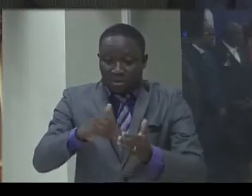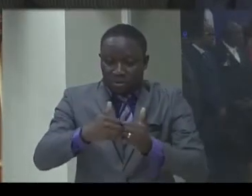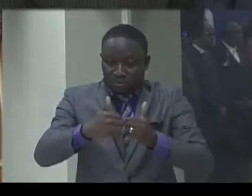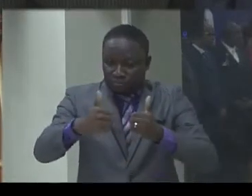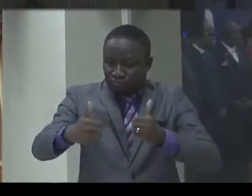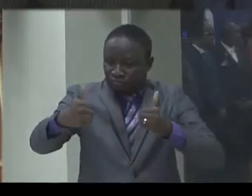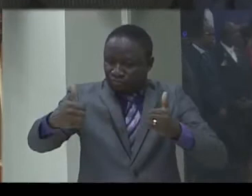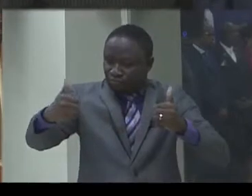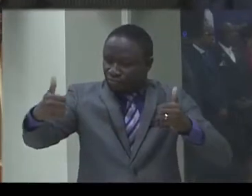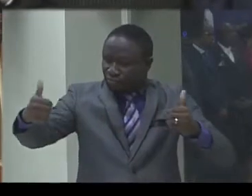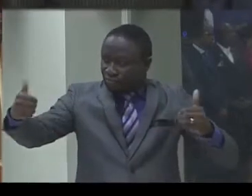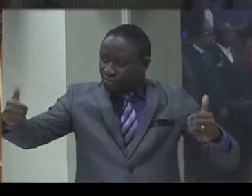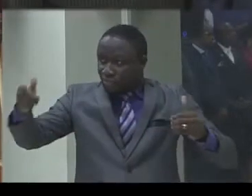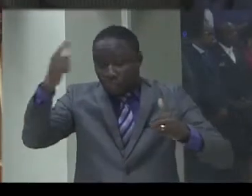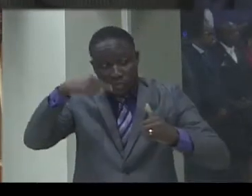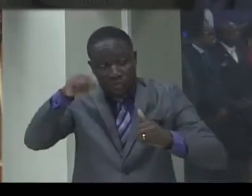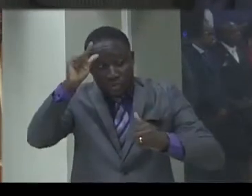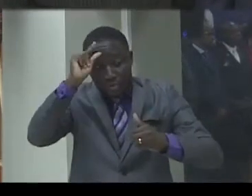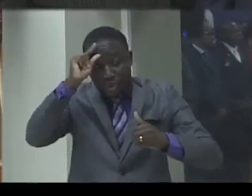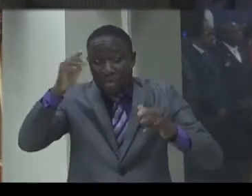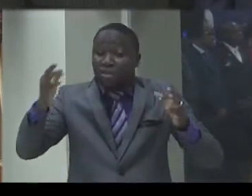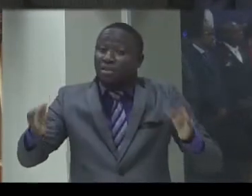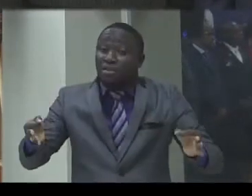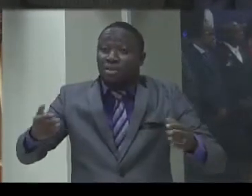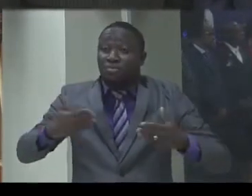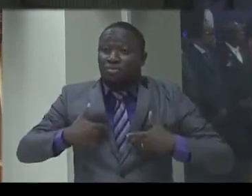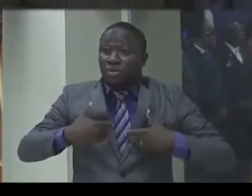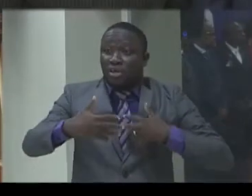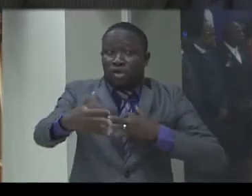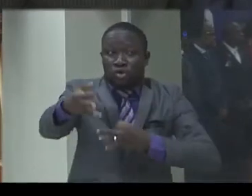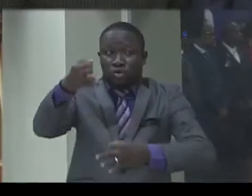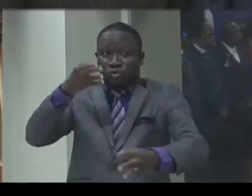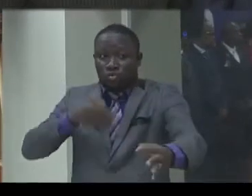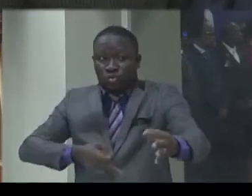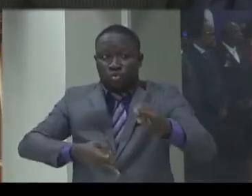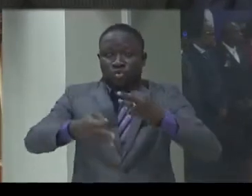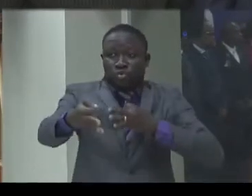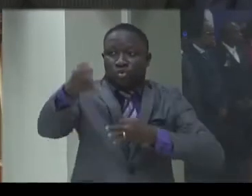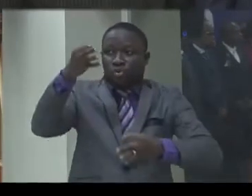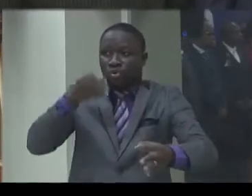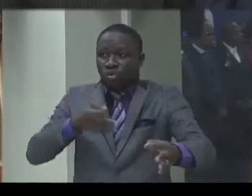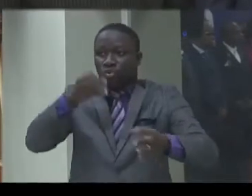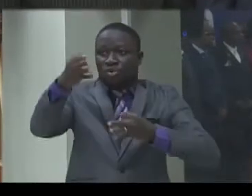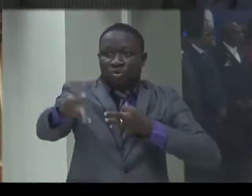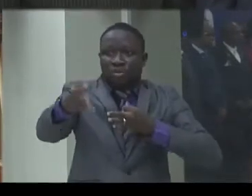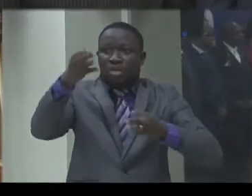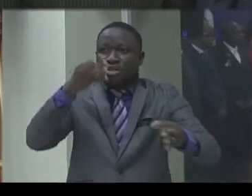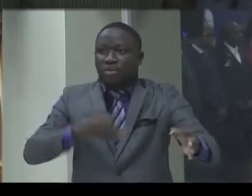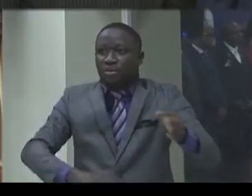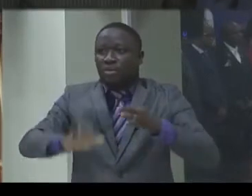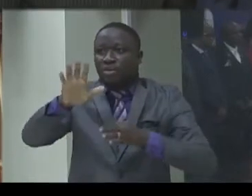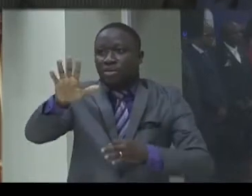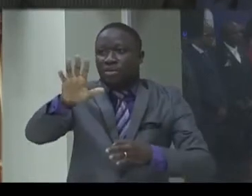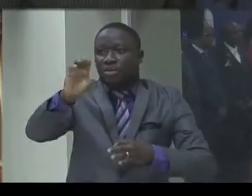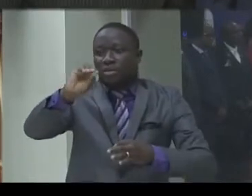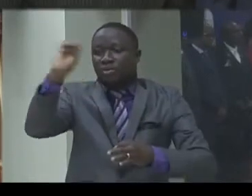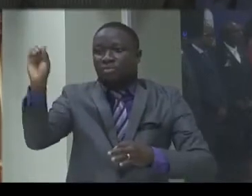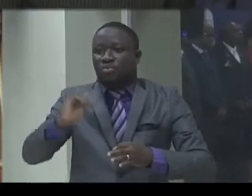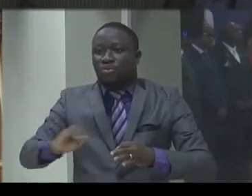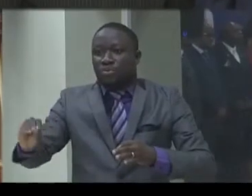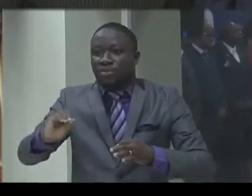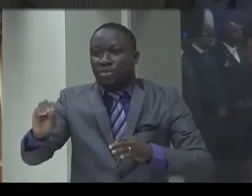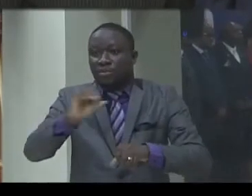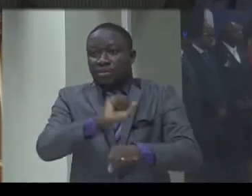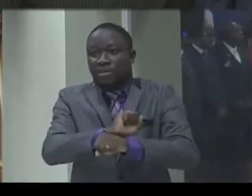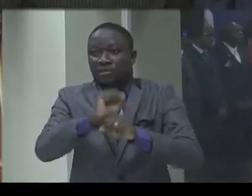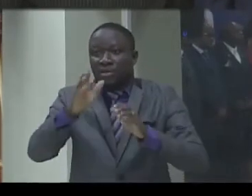moun. Gouvenman deside pou yon yon rotasyon hebdomade nan nivou 50% personel l'Etat nan servis